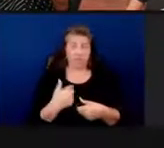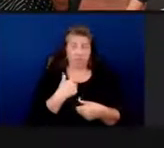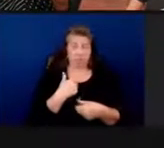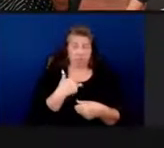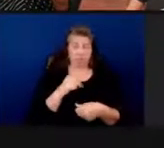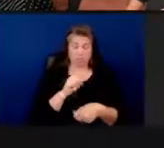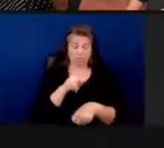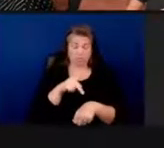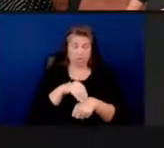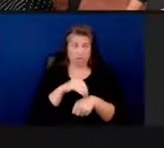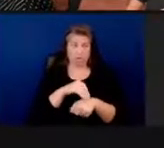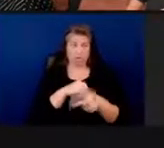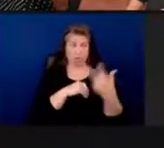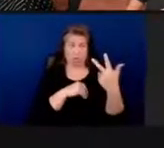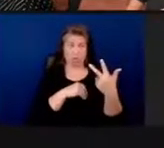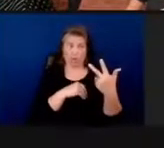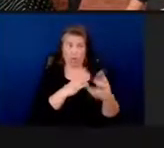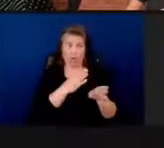yenu. Nilikuwa